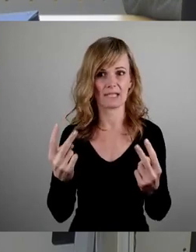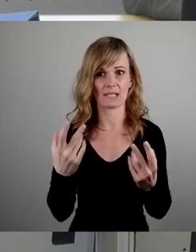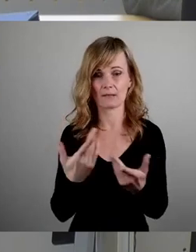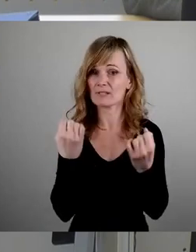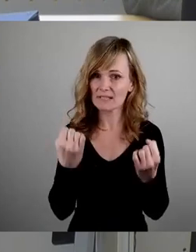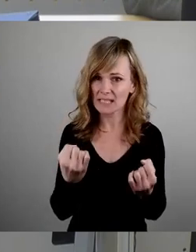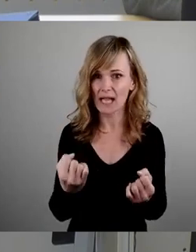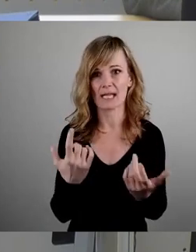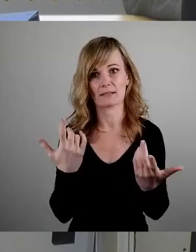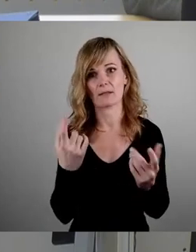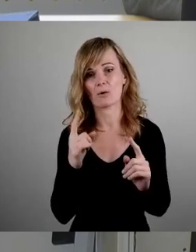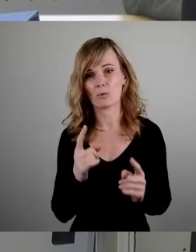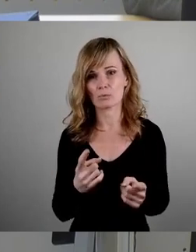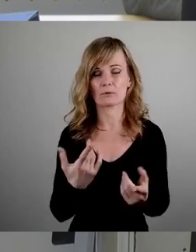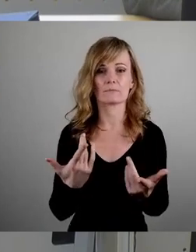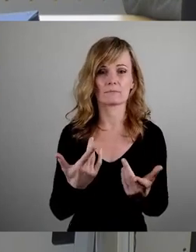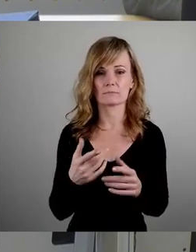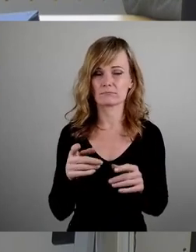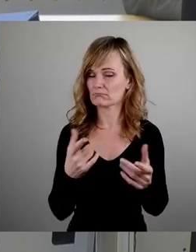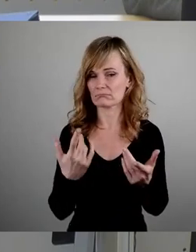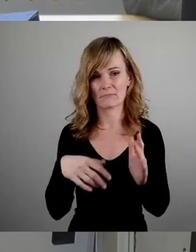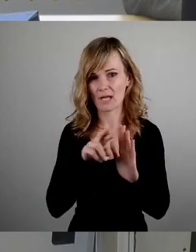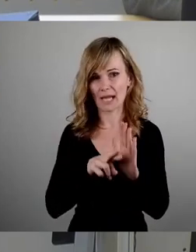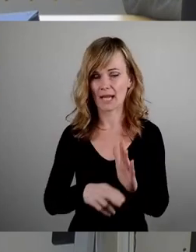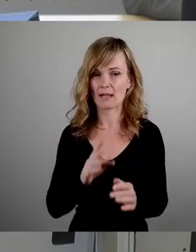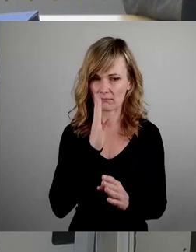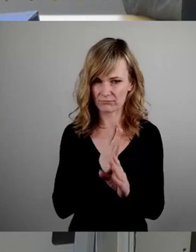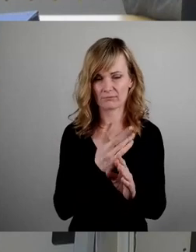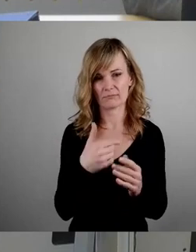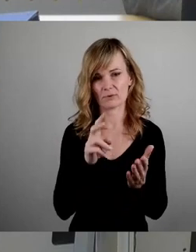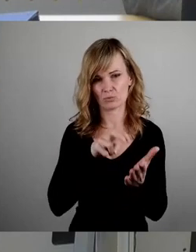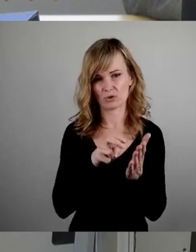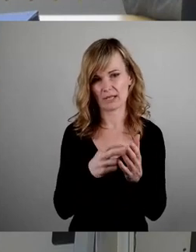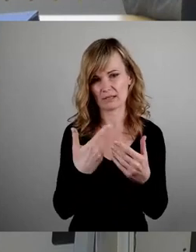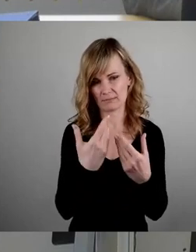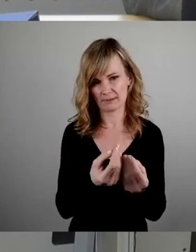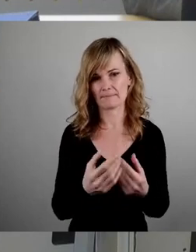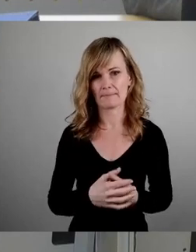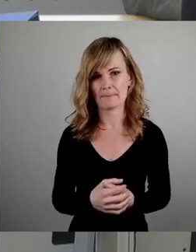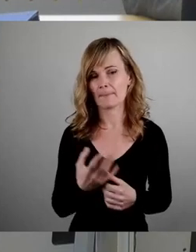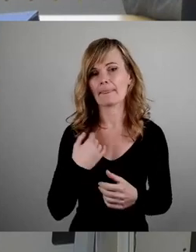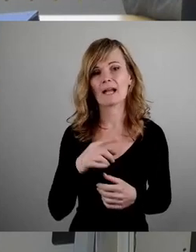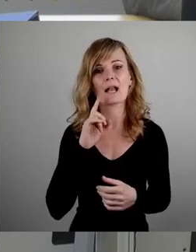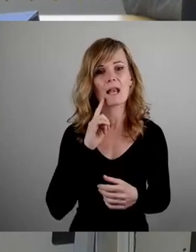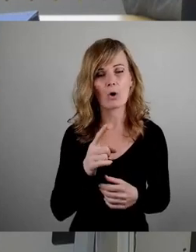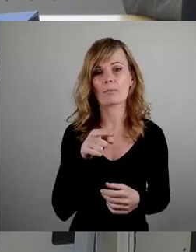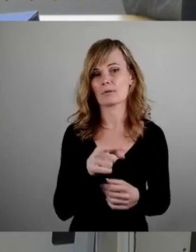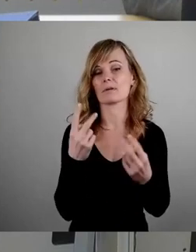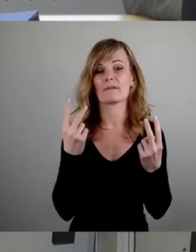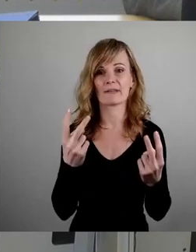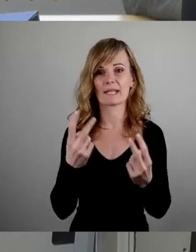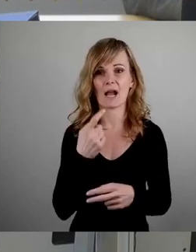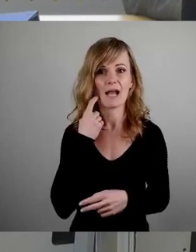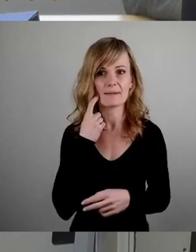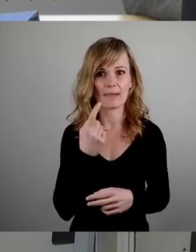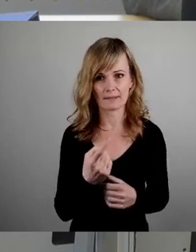und regelkonforme Zustände bringen. Ich glaube, dass das ein wichtiger Aspekt ist